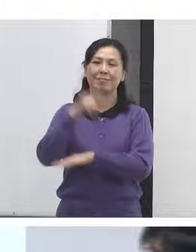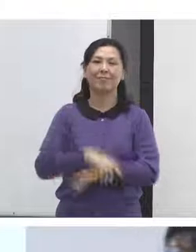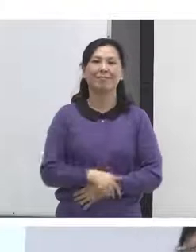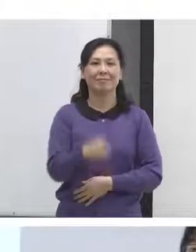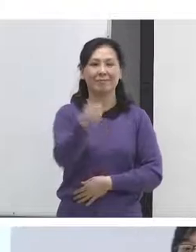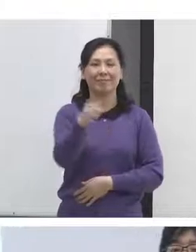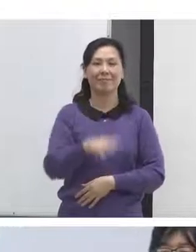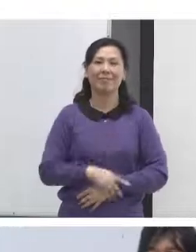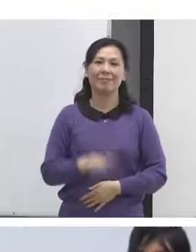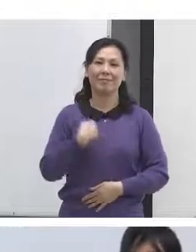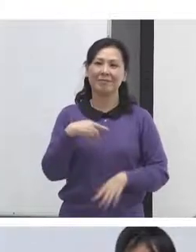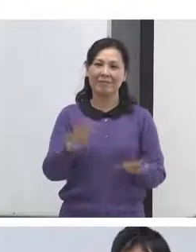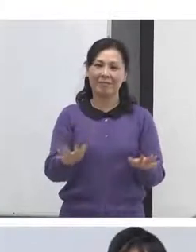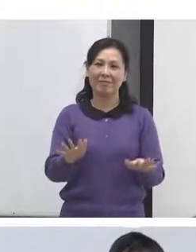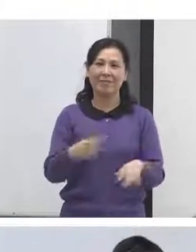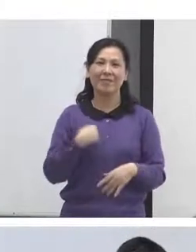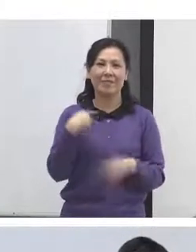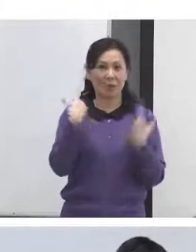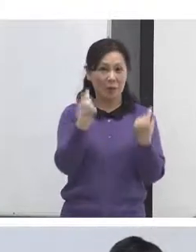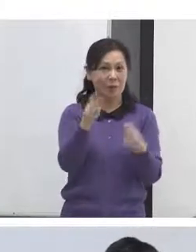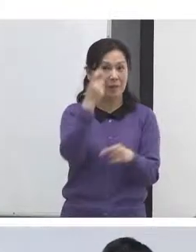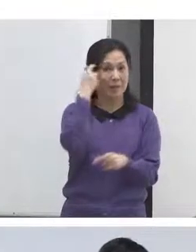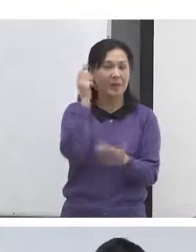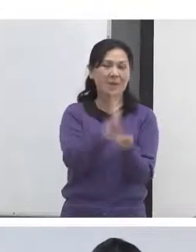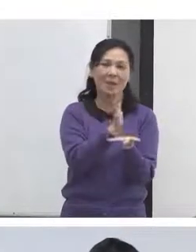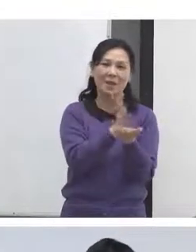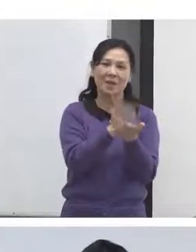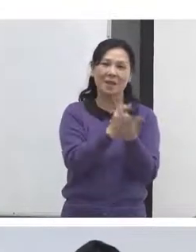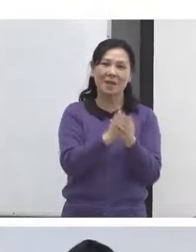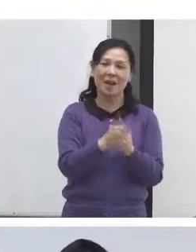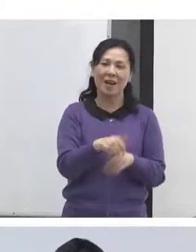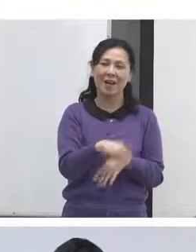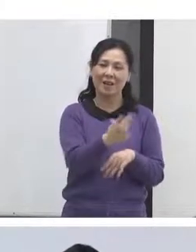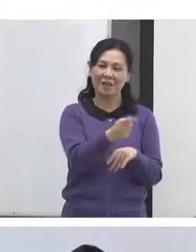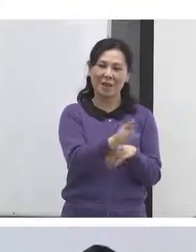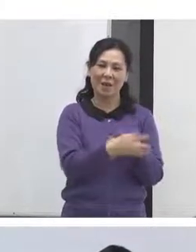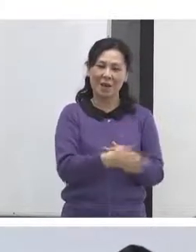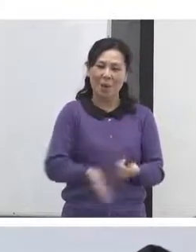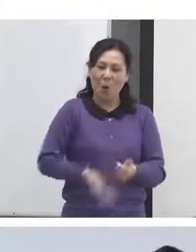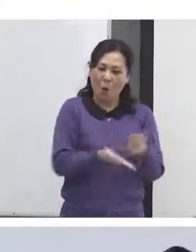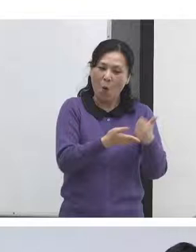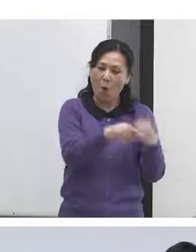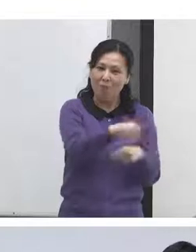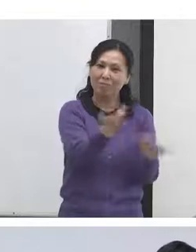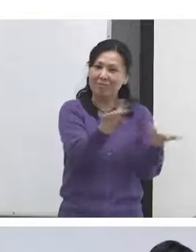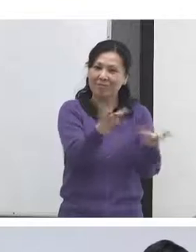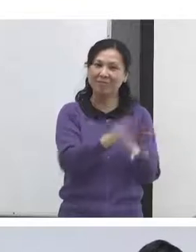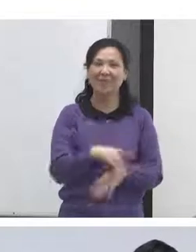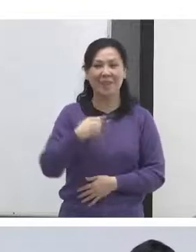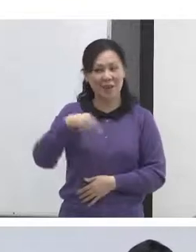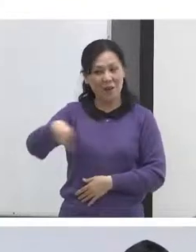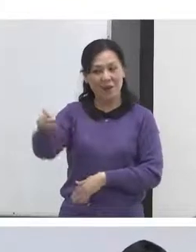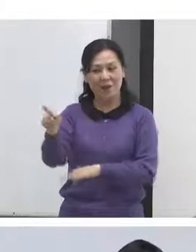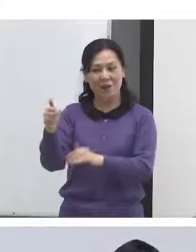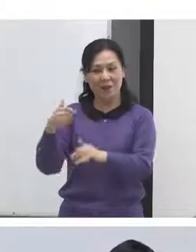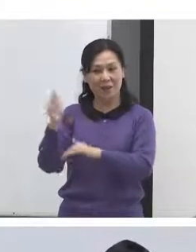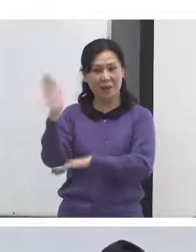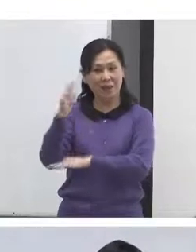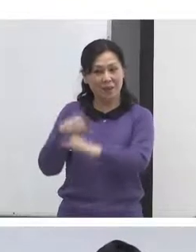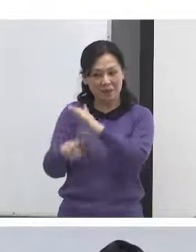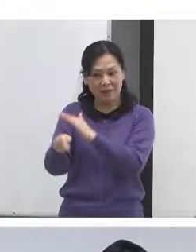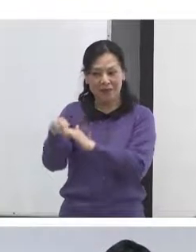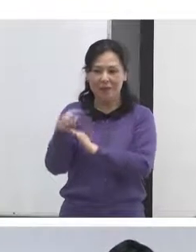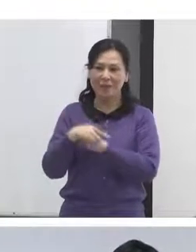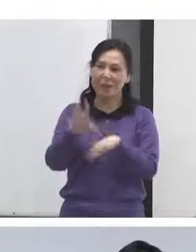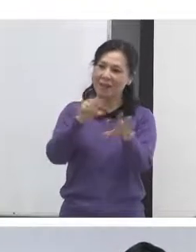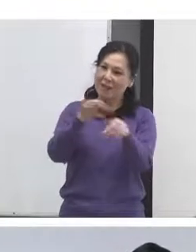那我今天想要其实我本来是想讲比较正能量一点的东西，就是说，我在就是去政府里面做了一些开放资料相关